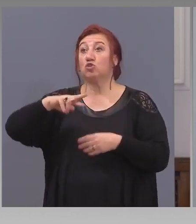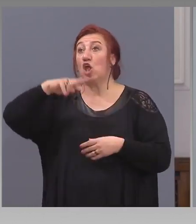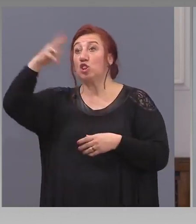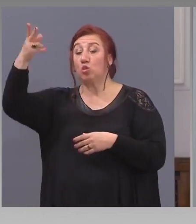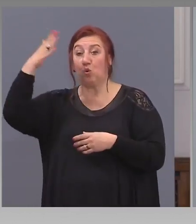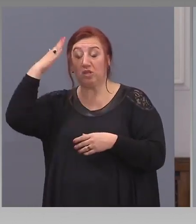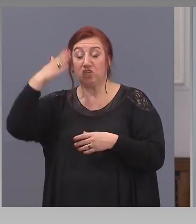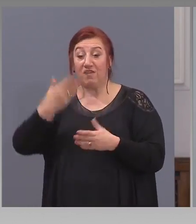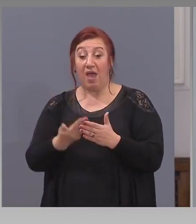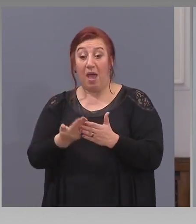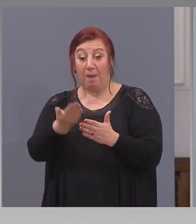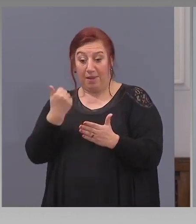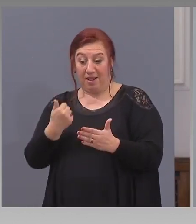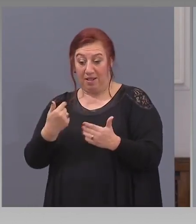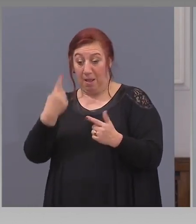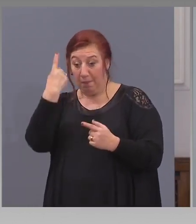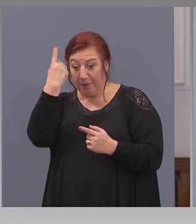са при